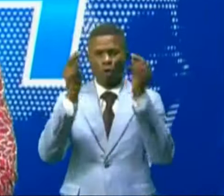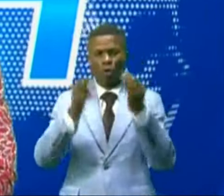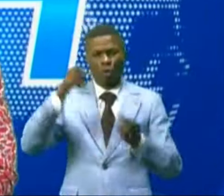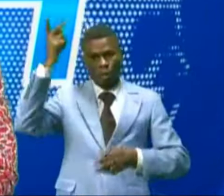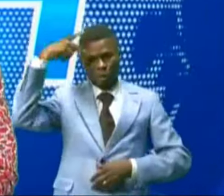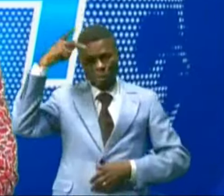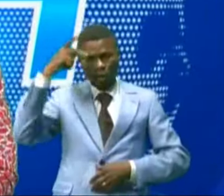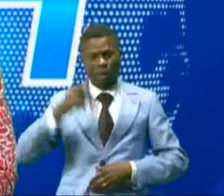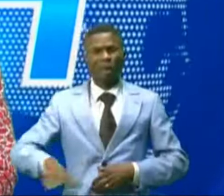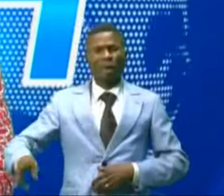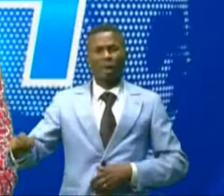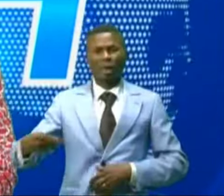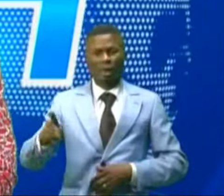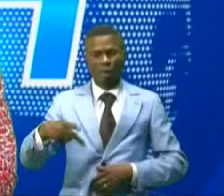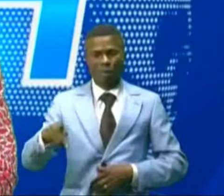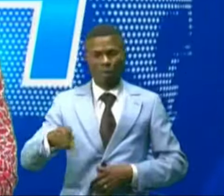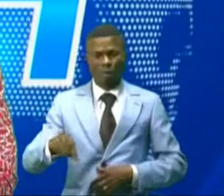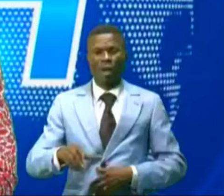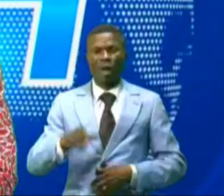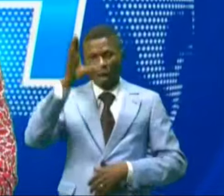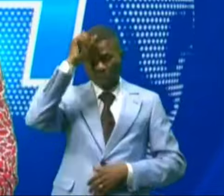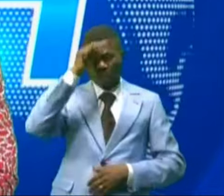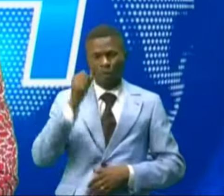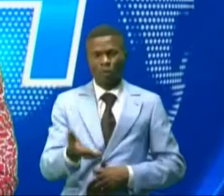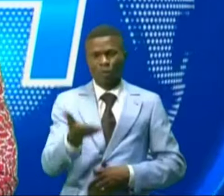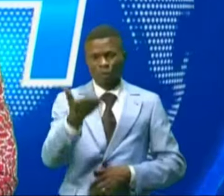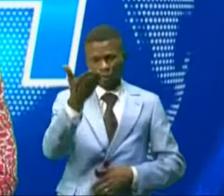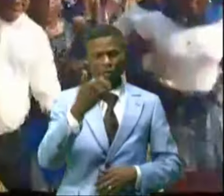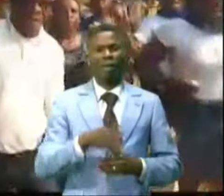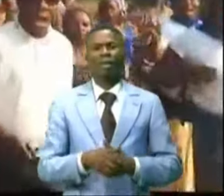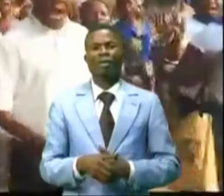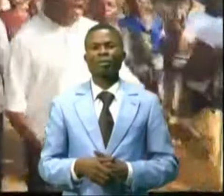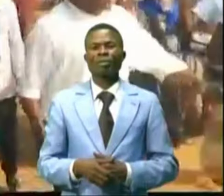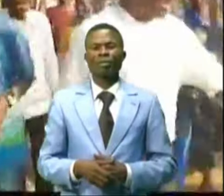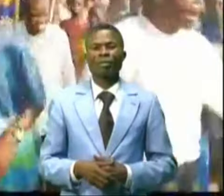de la province du Kwilu. Regardez.